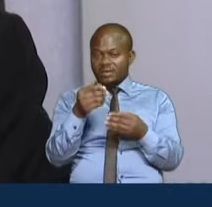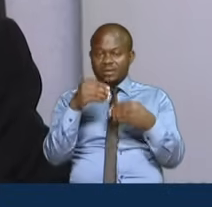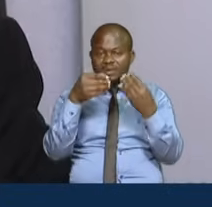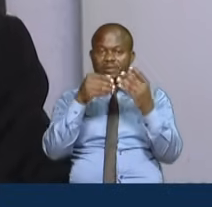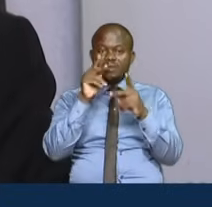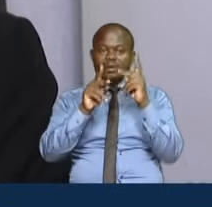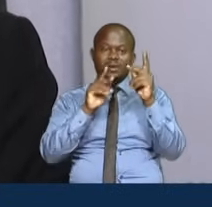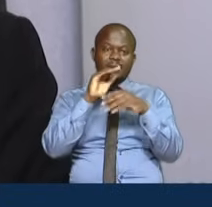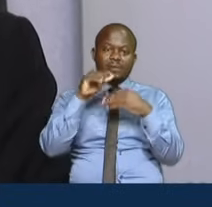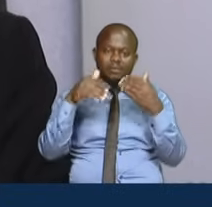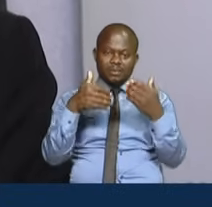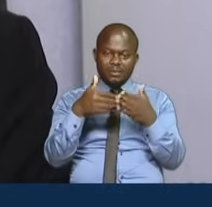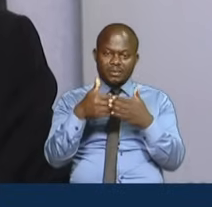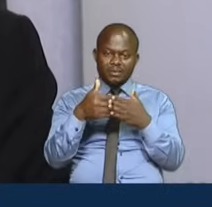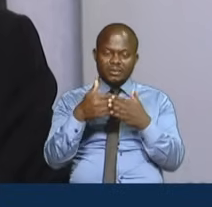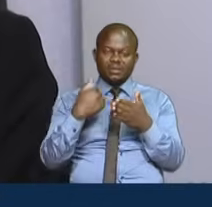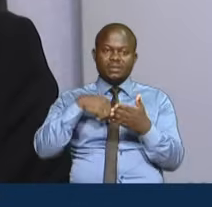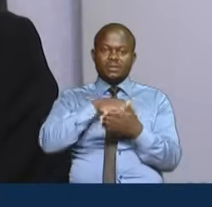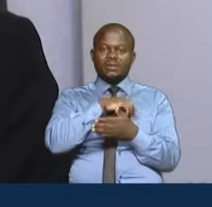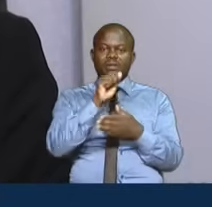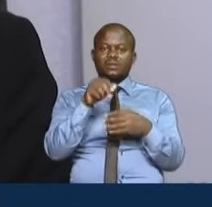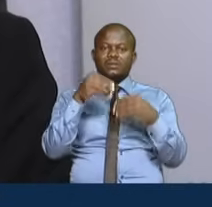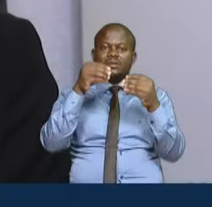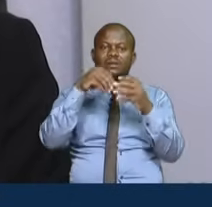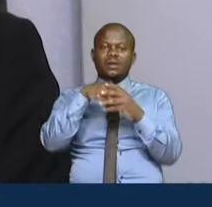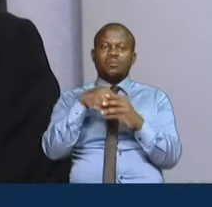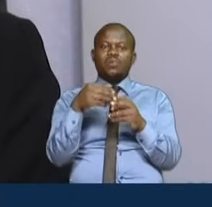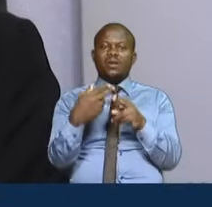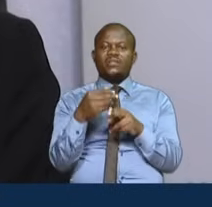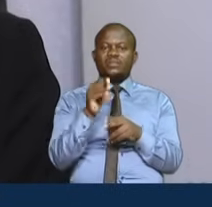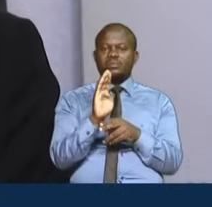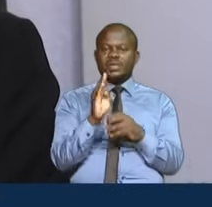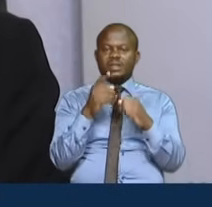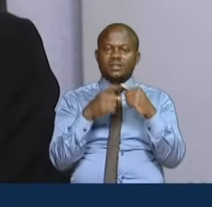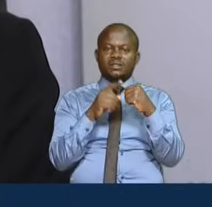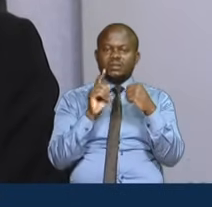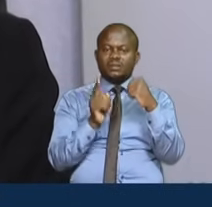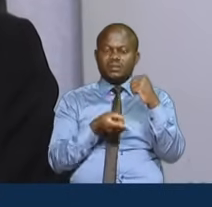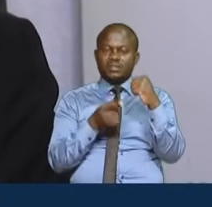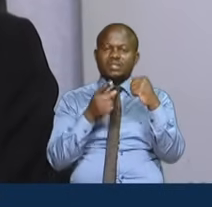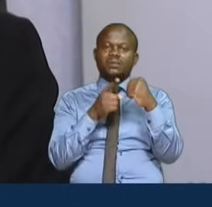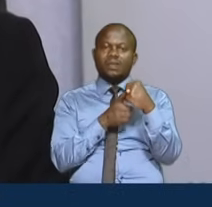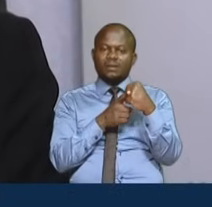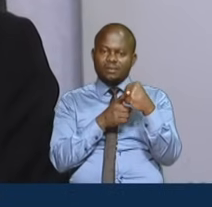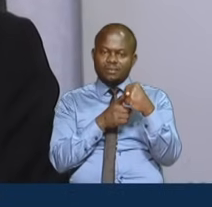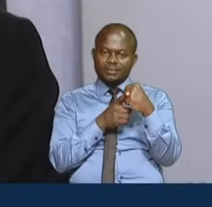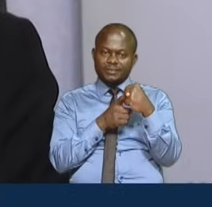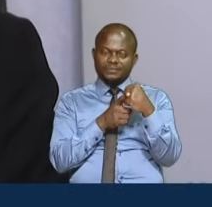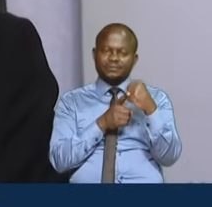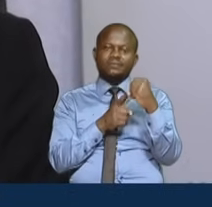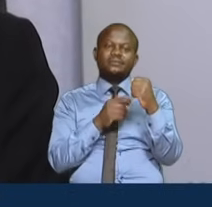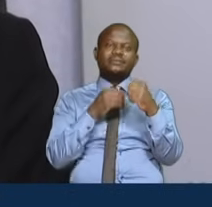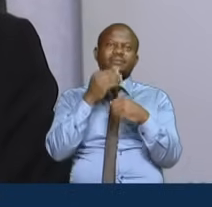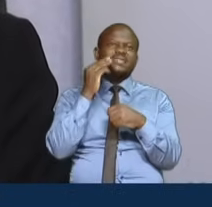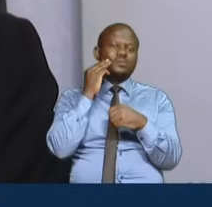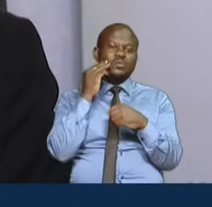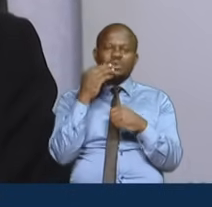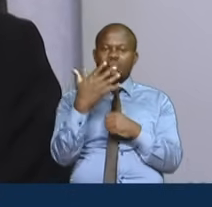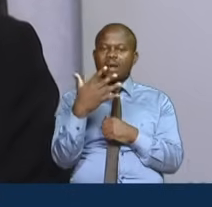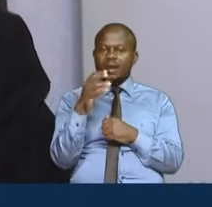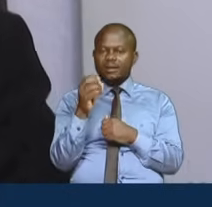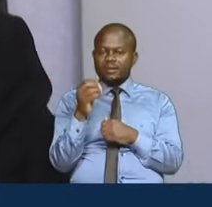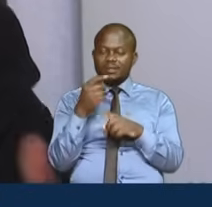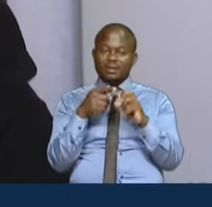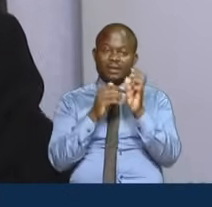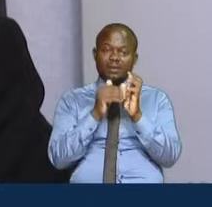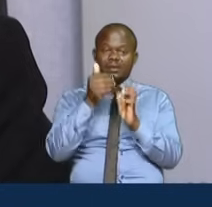abaturage. Twabashije gutangamo nka miliyari 6 n'ibice 6.6 na miliyoni 500, ndetse